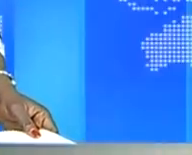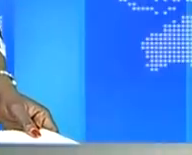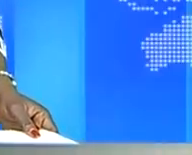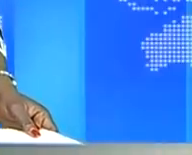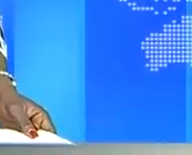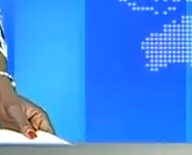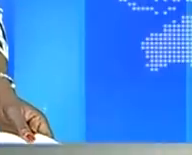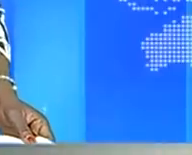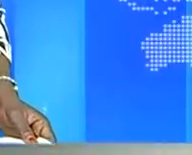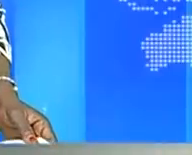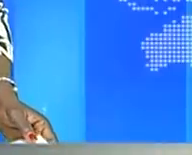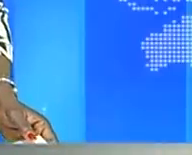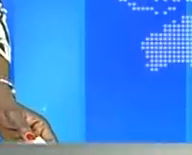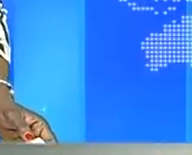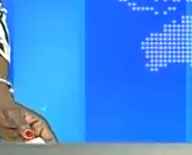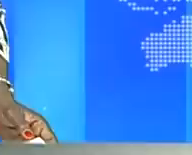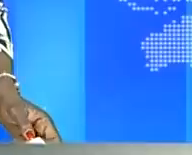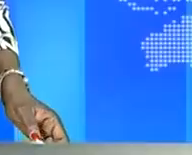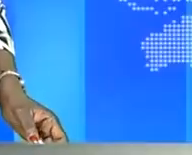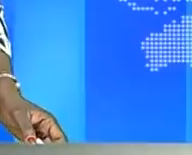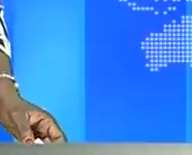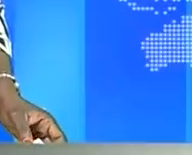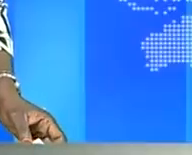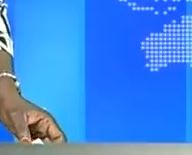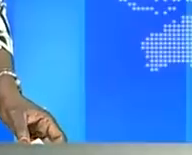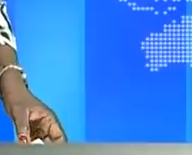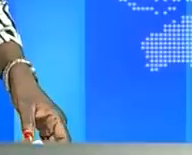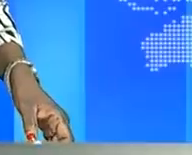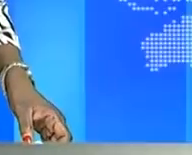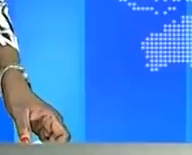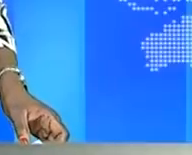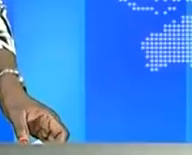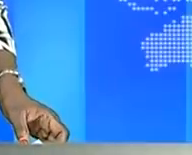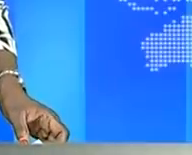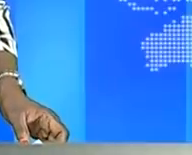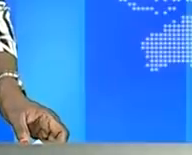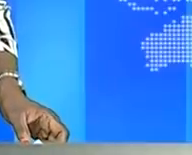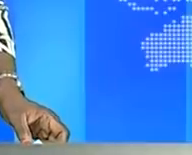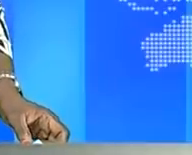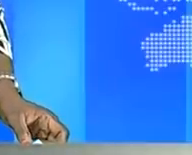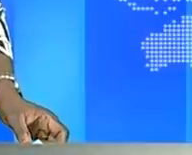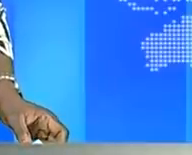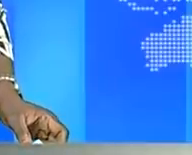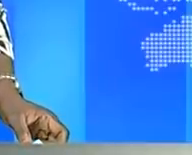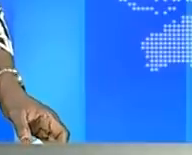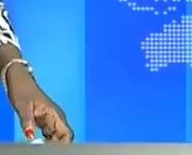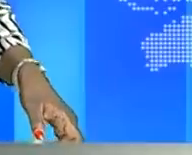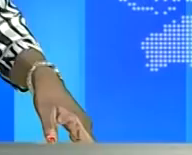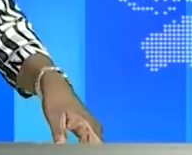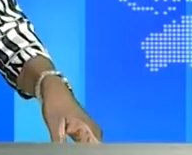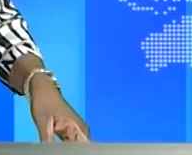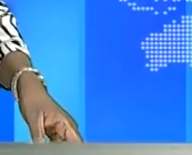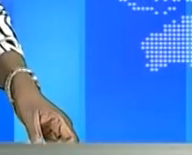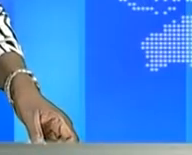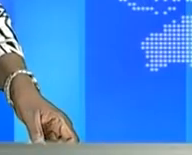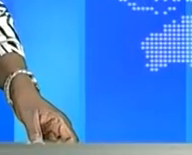tweet, le cardinal Fridolin Mbongo a invité tous les fidèles catholiques à soutenir Laurent Monsengo Passigna et l'accompagner par